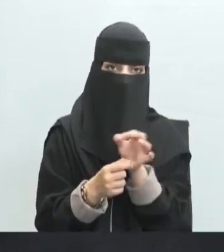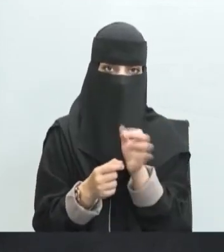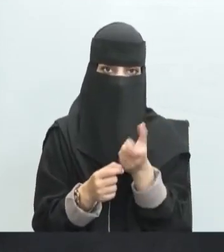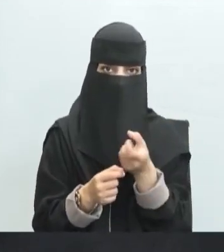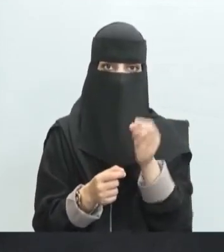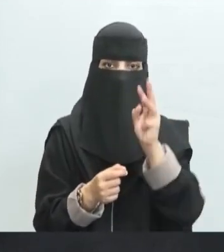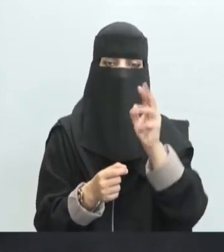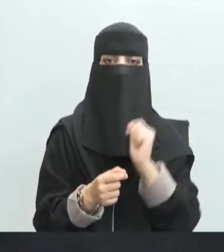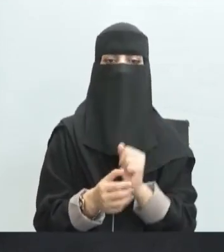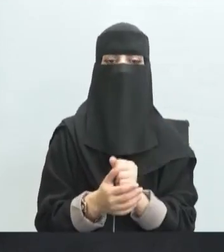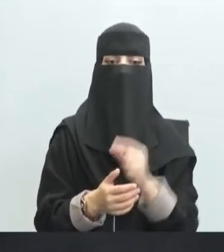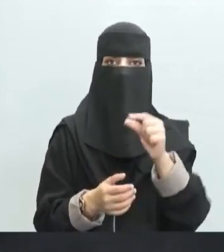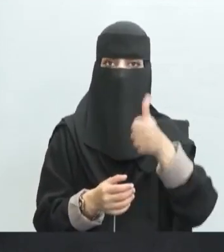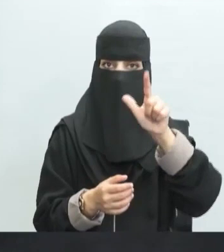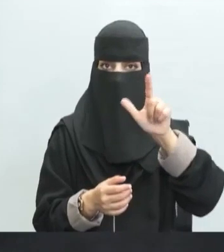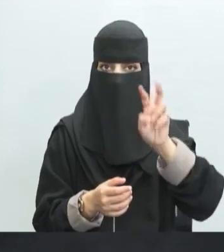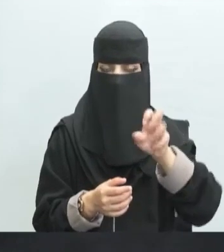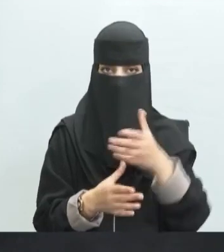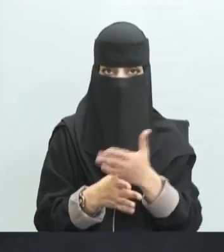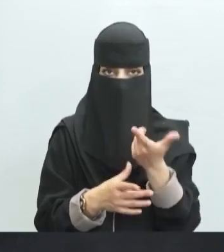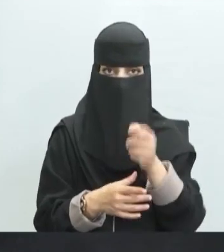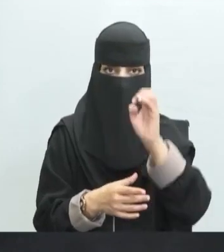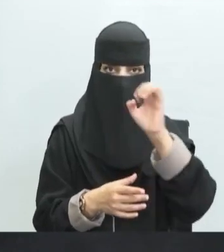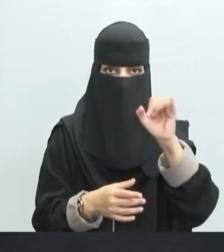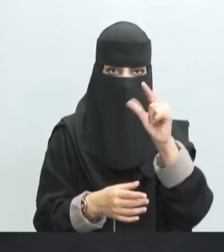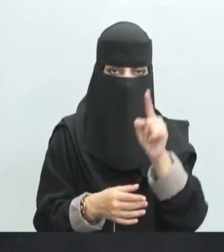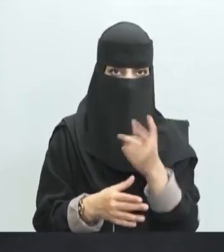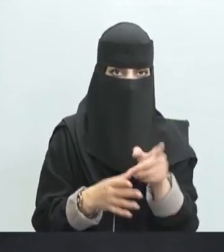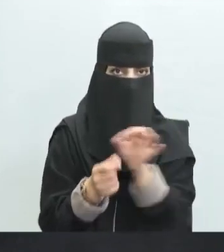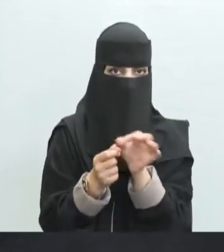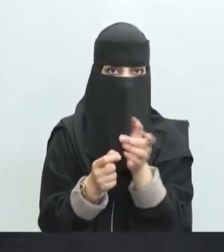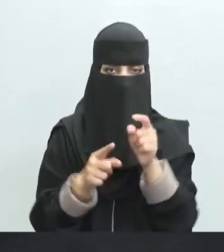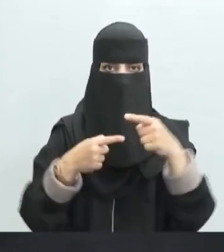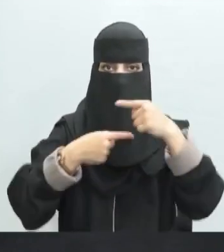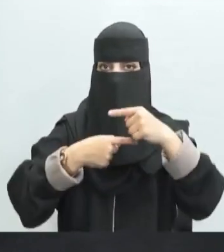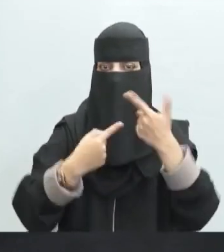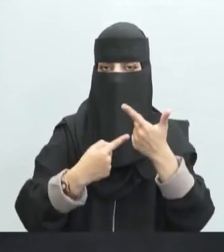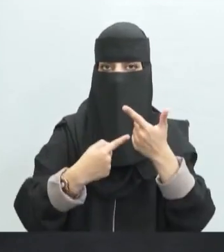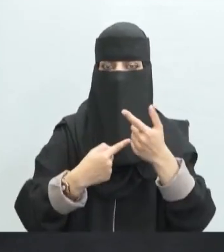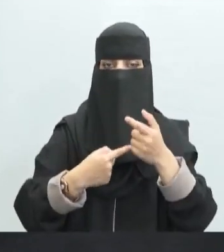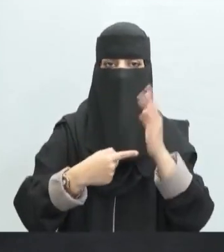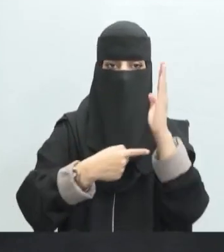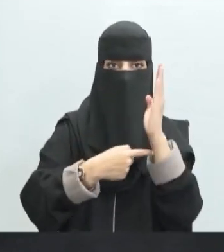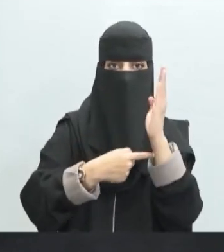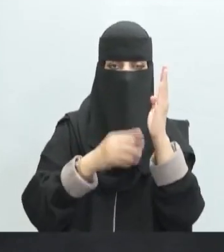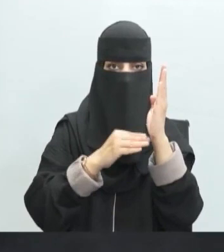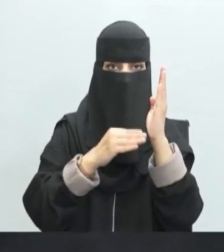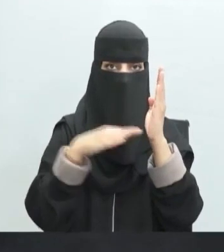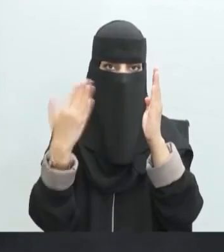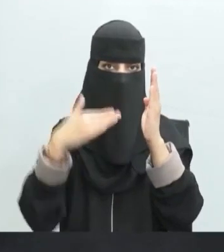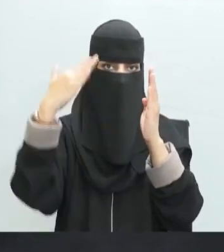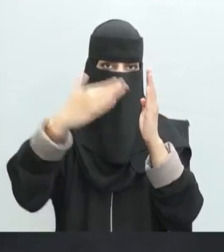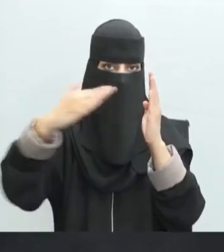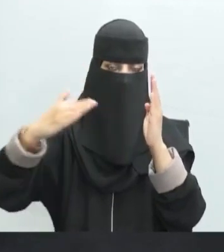داله الجيب داله الجيب ماذا تساوي بالنسبه للزاويه ثيتا تساوي الضلع المقابل على